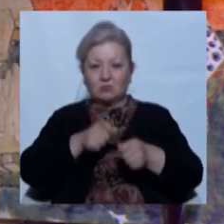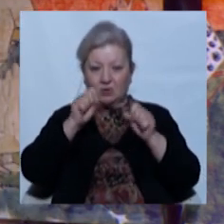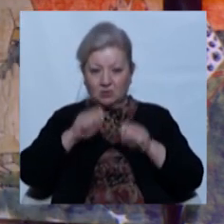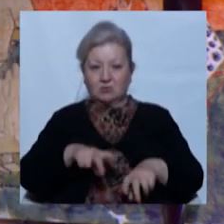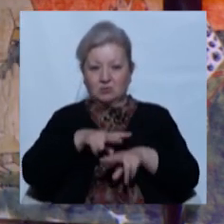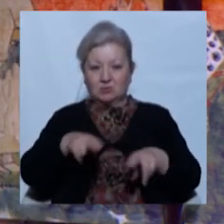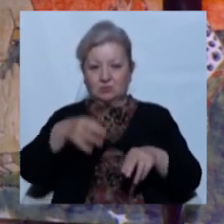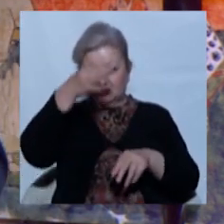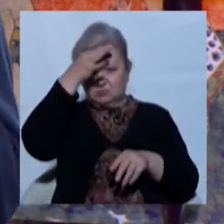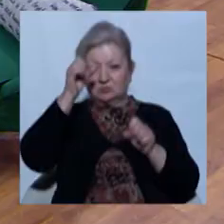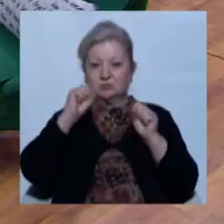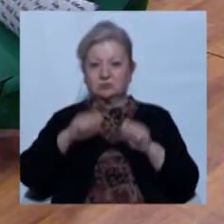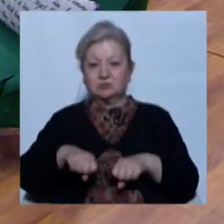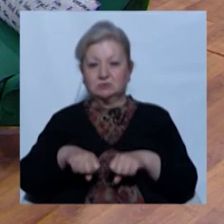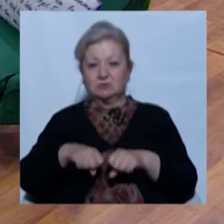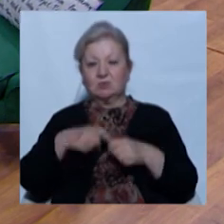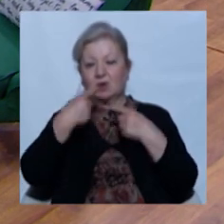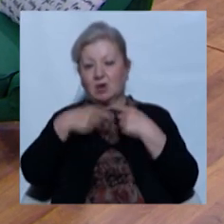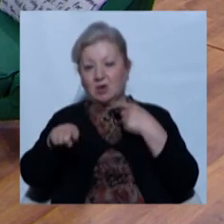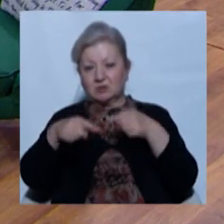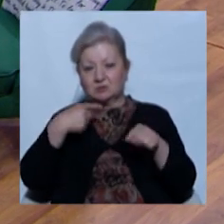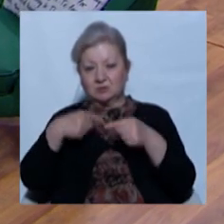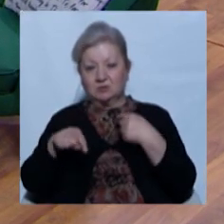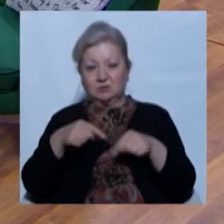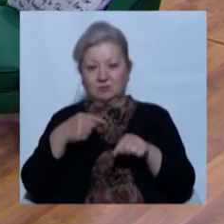შეგვიძლია ჩვენ ვახსენოთ ისეთი, ვთქვათ, განსხვავებული